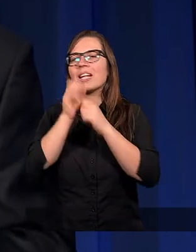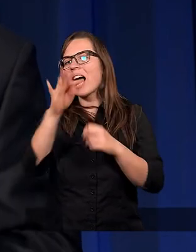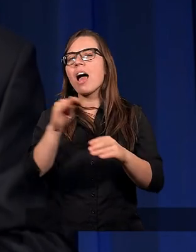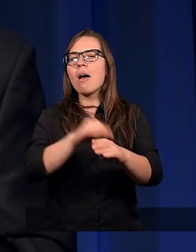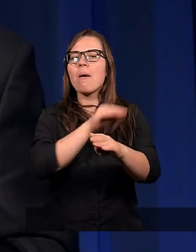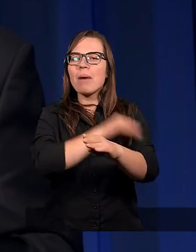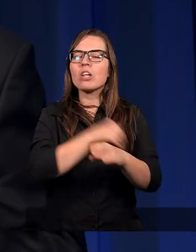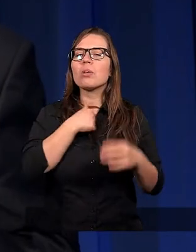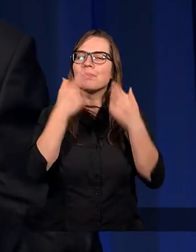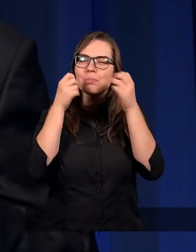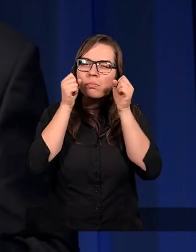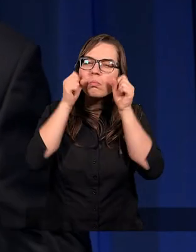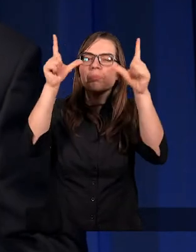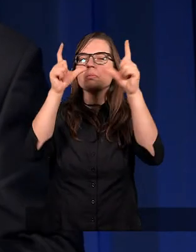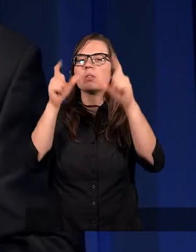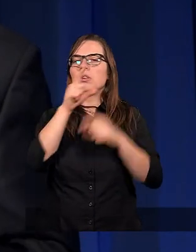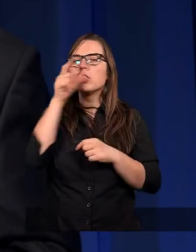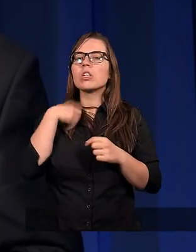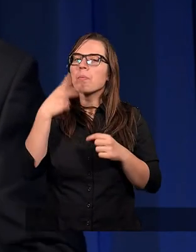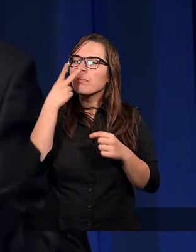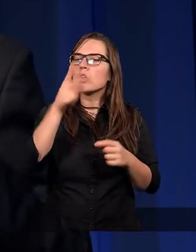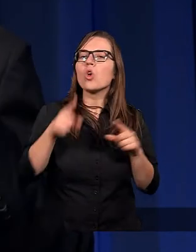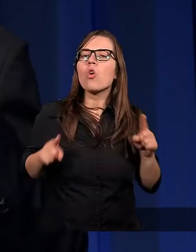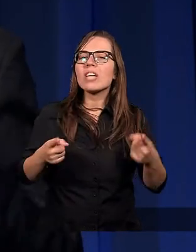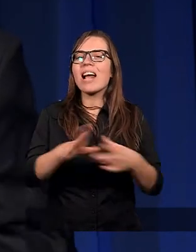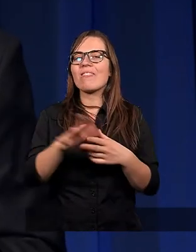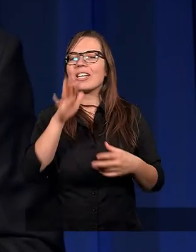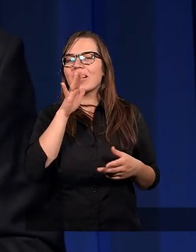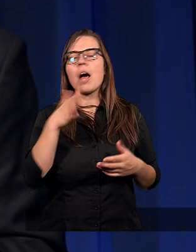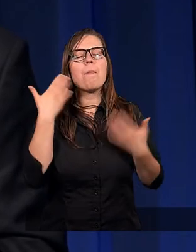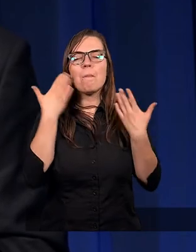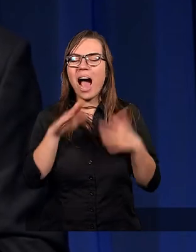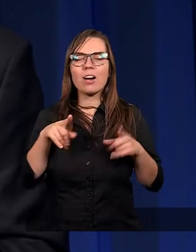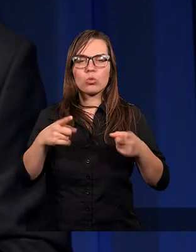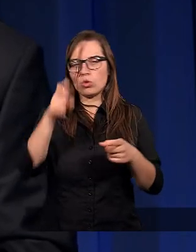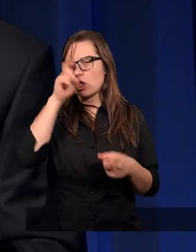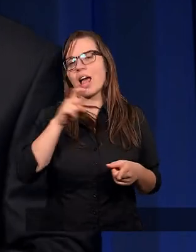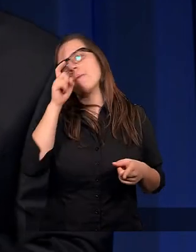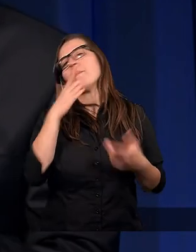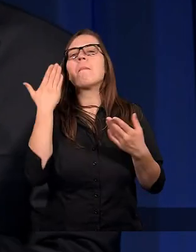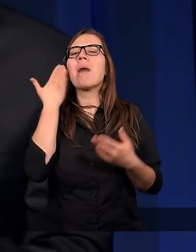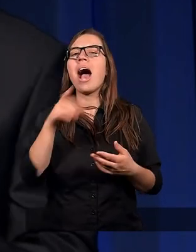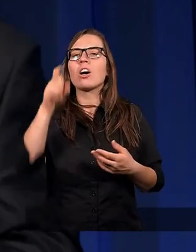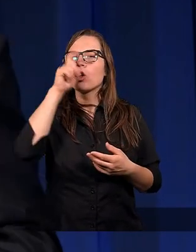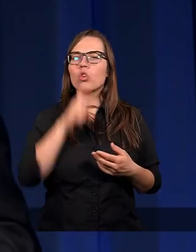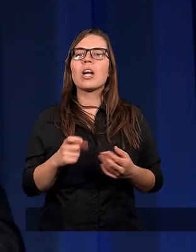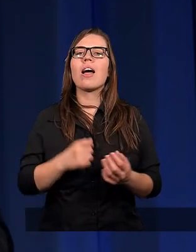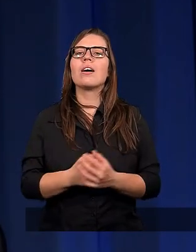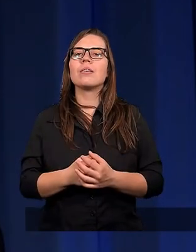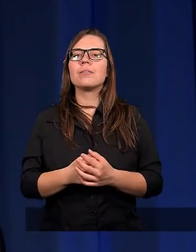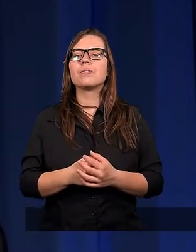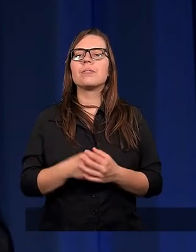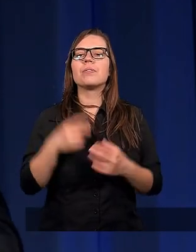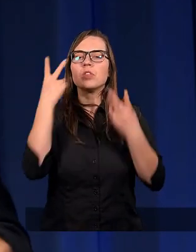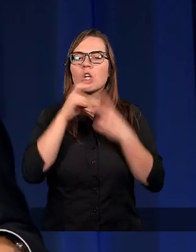żeby otworzyć ludziom oczy na to, co naprawdę dzieje się w Izraelu, a działo się bardzo źle, bardzo źle.